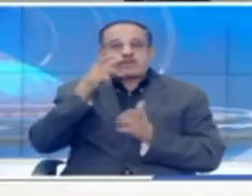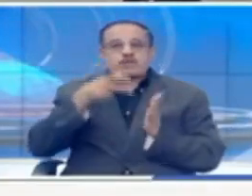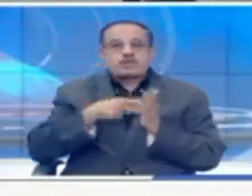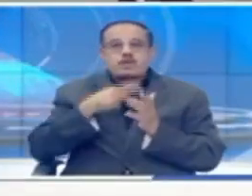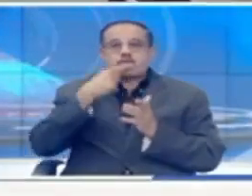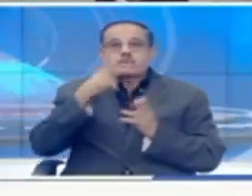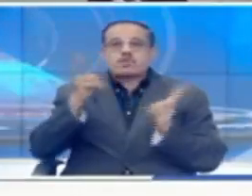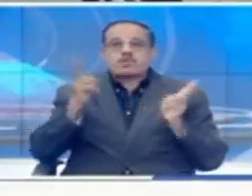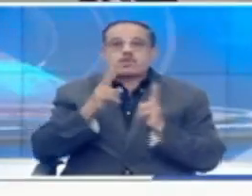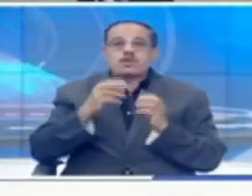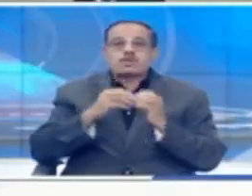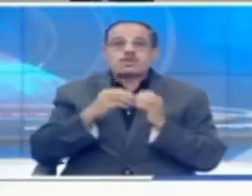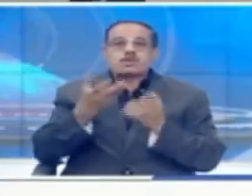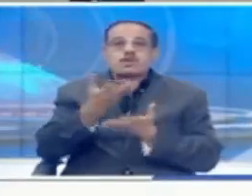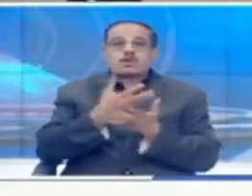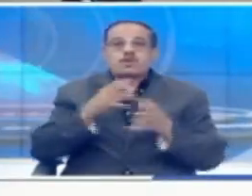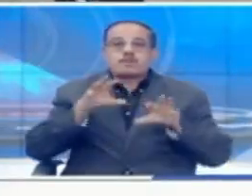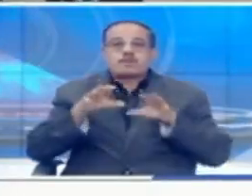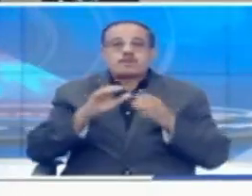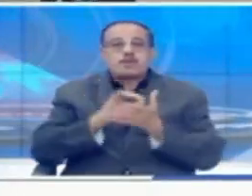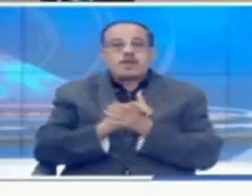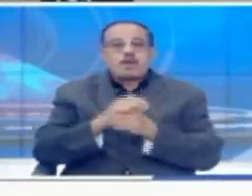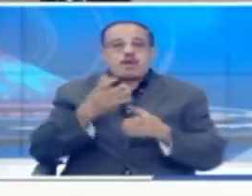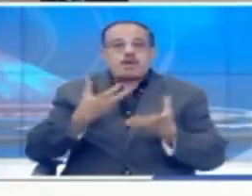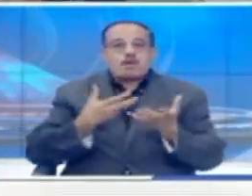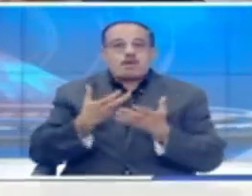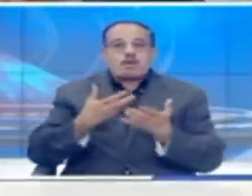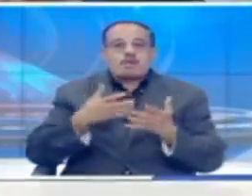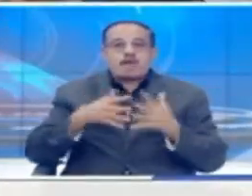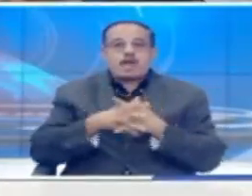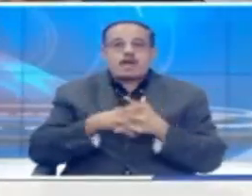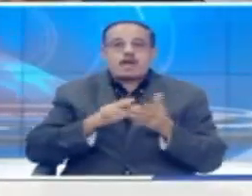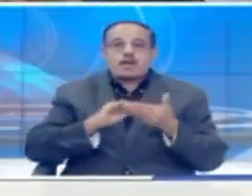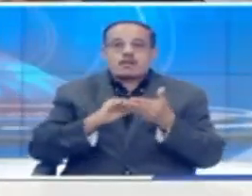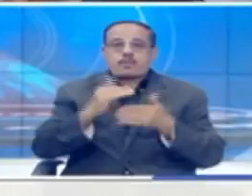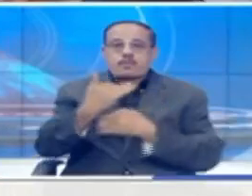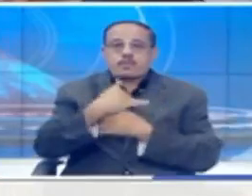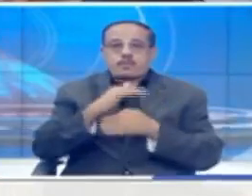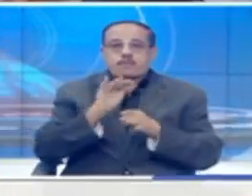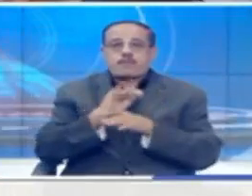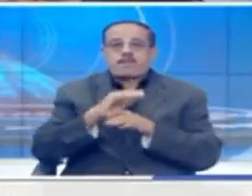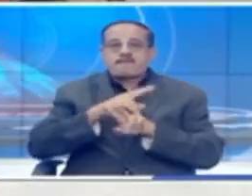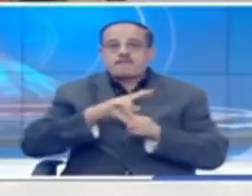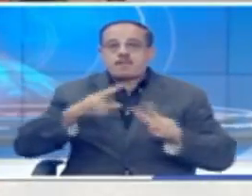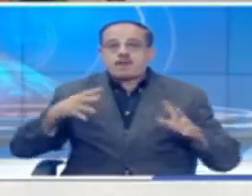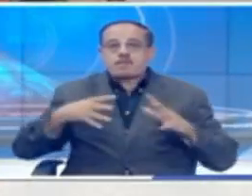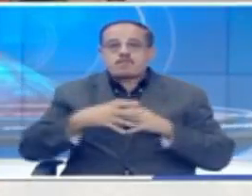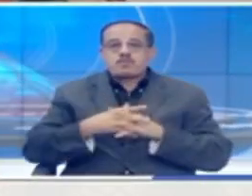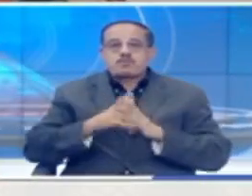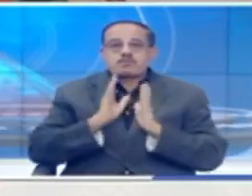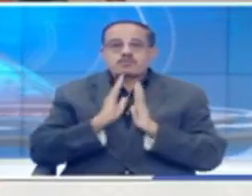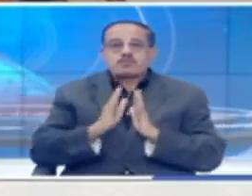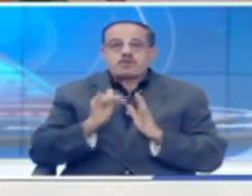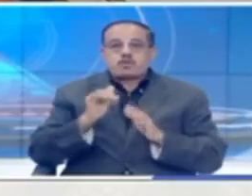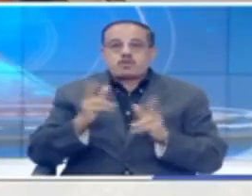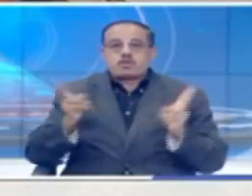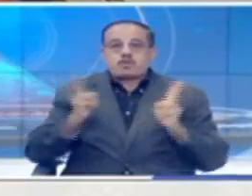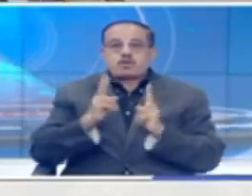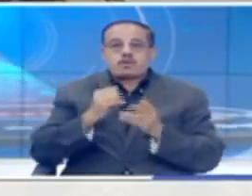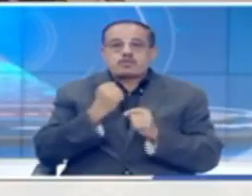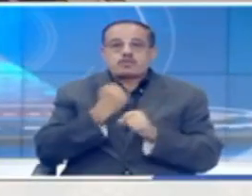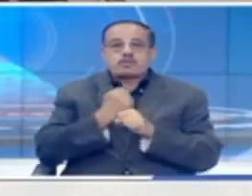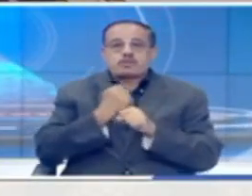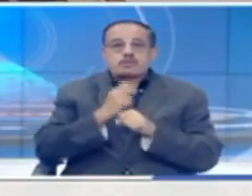الأنباء الرسمية السورية سانا أن اللقاء تناول العلاقات الثنائية بين البلدين وتعزيز التعاون في